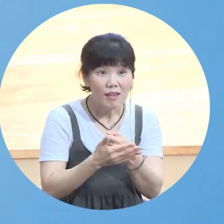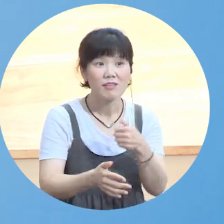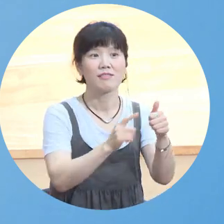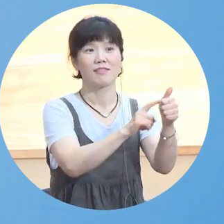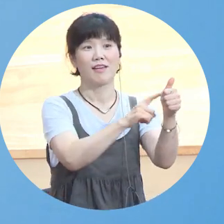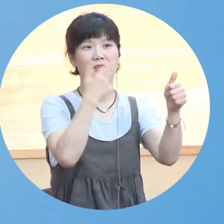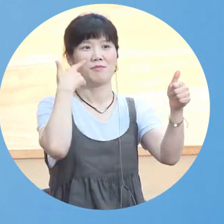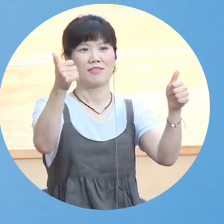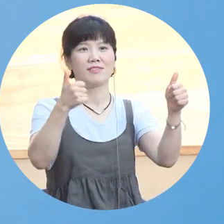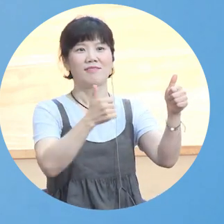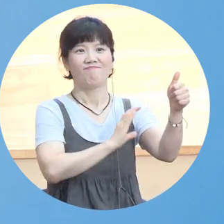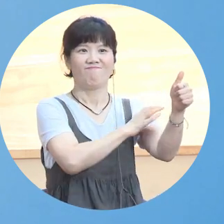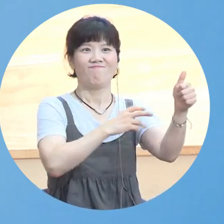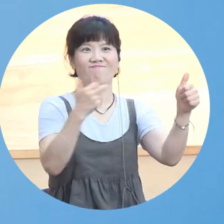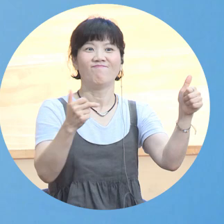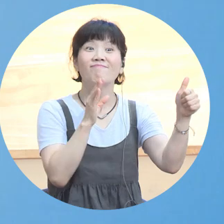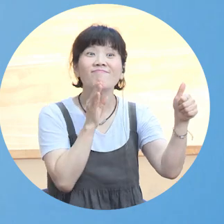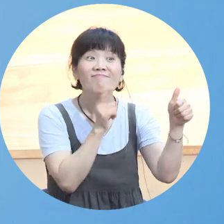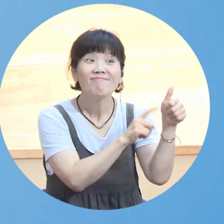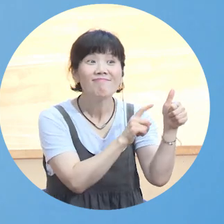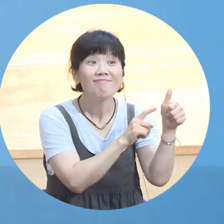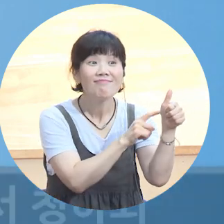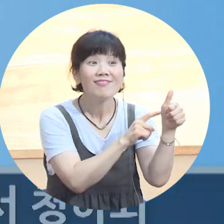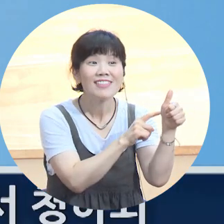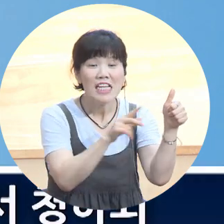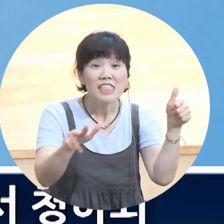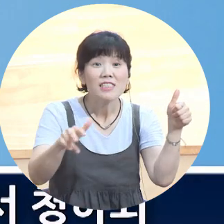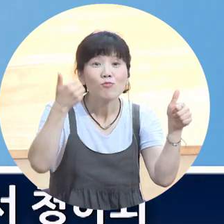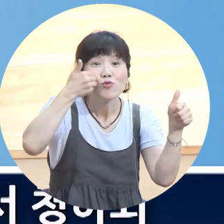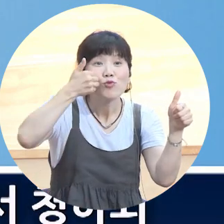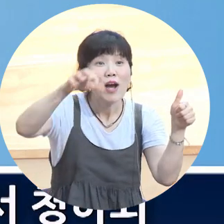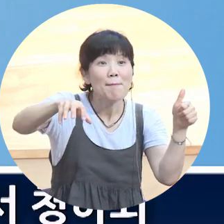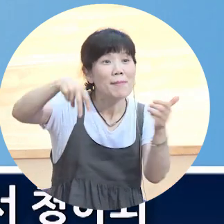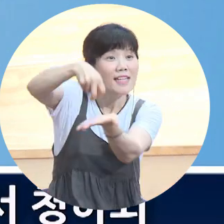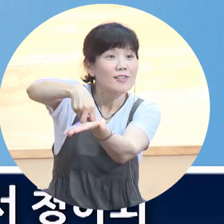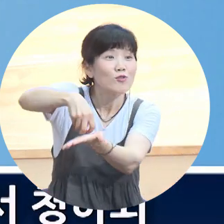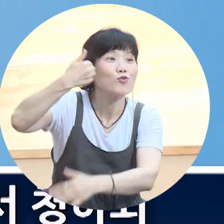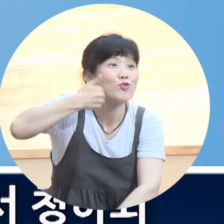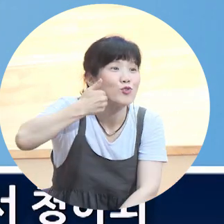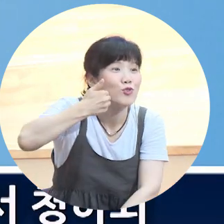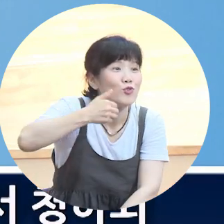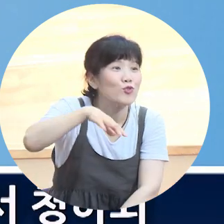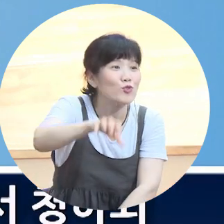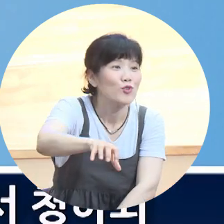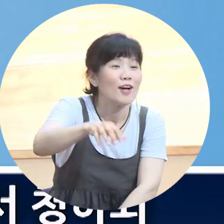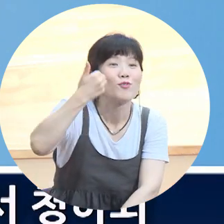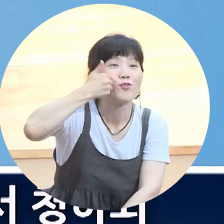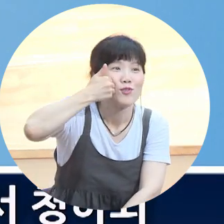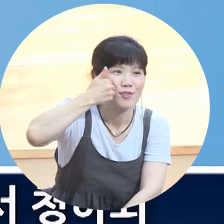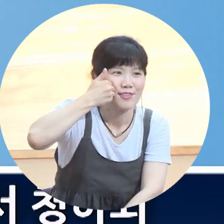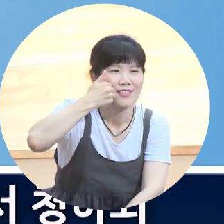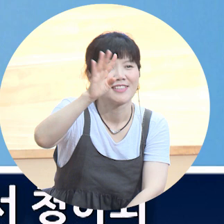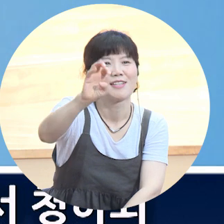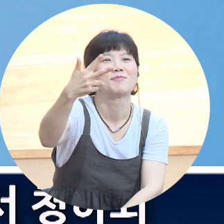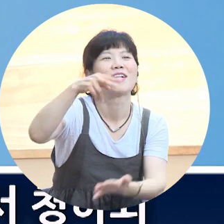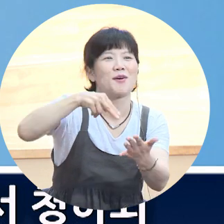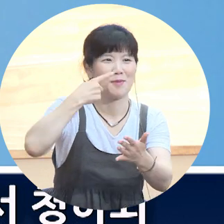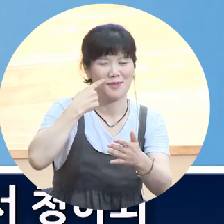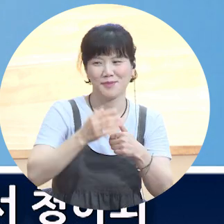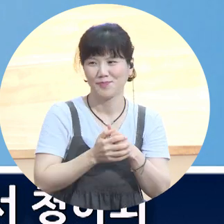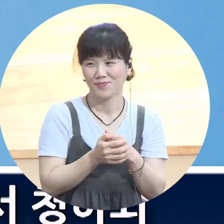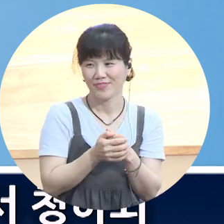앞에 지고 바 짝지어 엎드리고 있어요 여러분의 눈으로 보셔야 겠죠 4 17절 여러분이 봅니다 시작